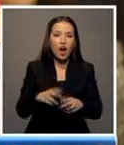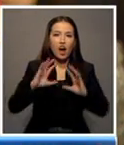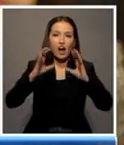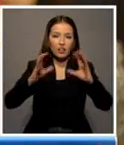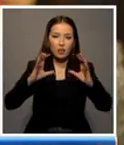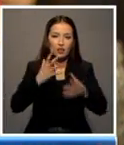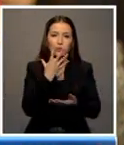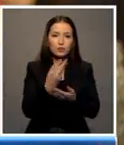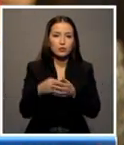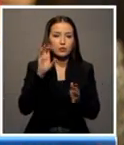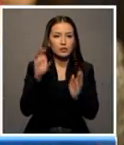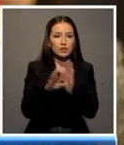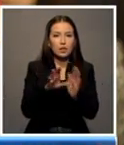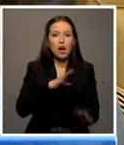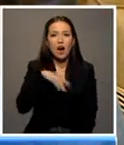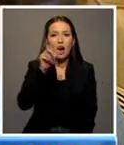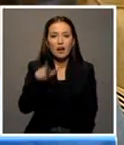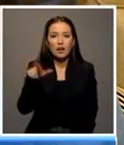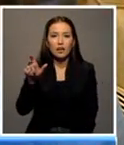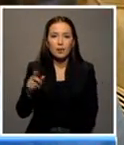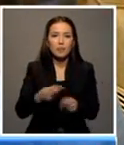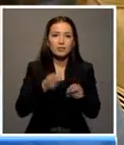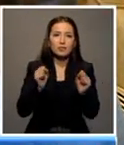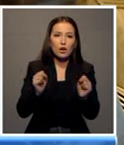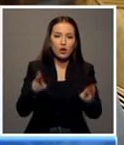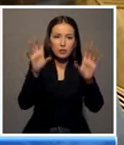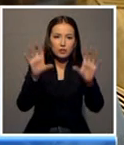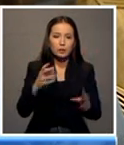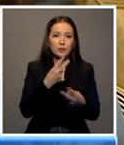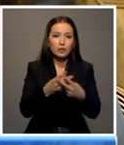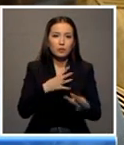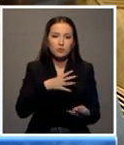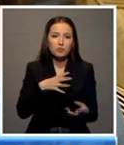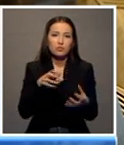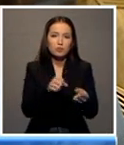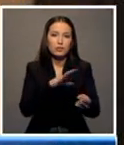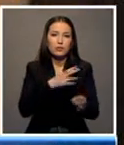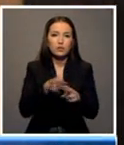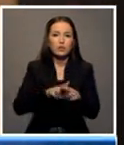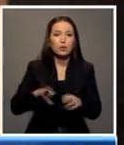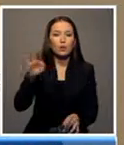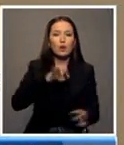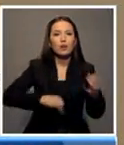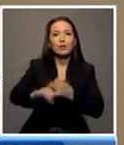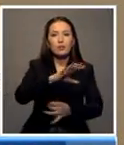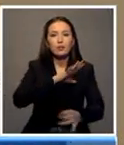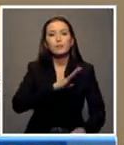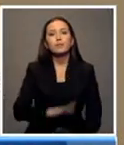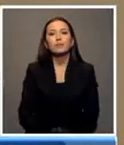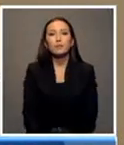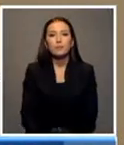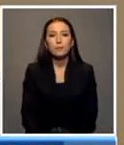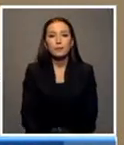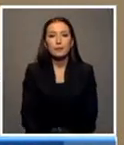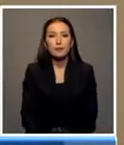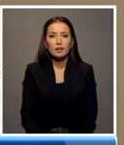халықаралық пактіге тоқталды. Азаматтарды заңсыз қамауға алу, оларға қысым көрсету келтірілді. В результате дискуссии